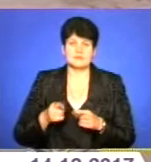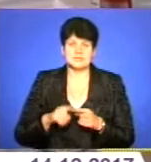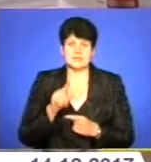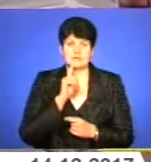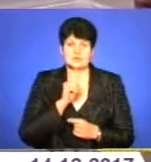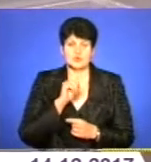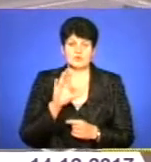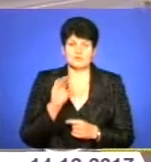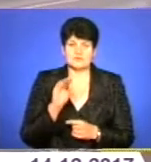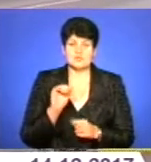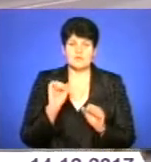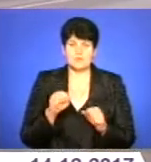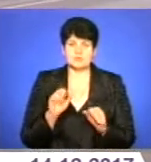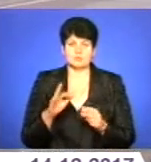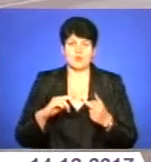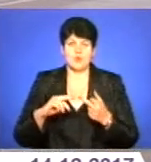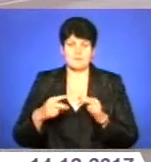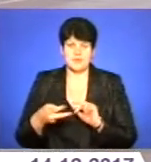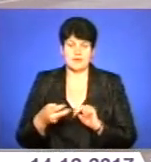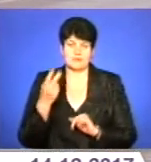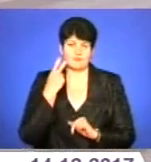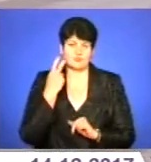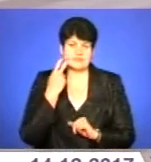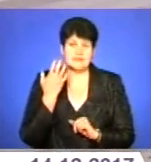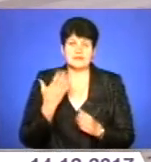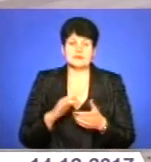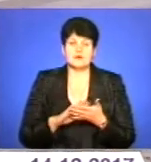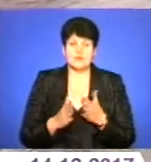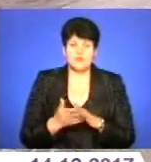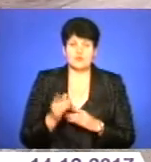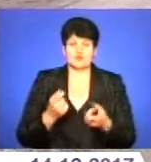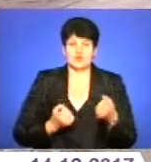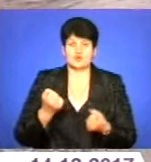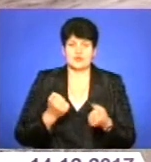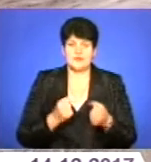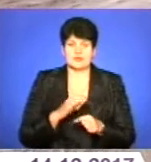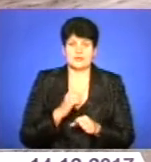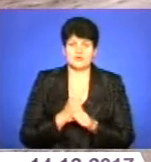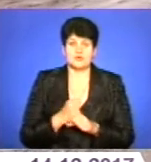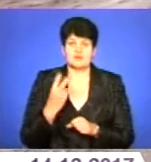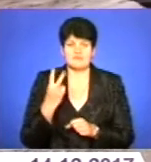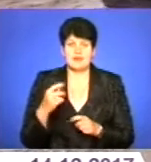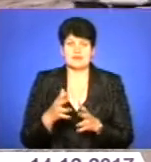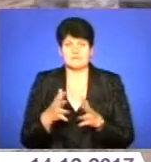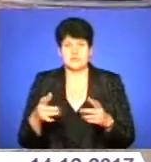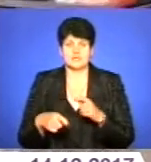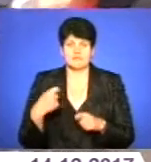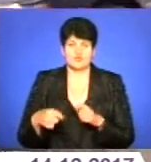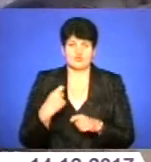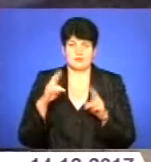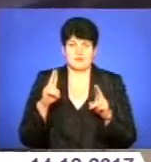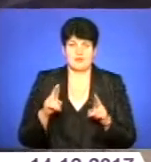тимчасові посвідчення водія можна буде обміняти на постійні, але за умови, що шофер не вчинив 2 і більше порушень правил дорожнього